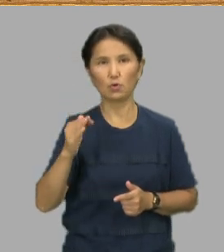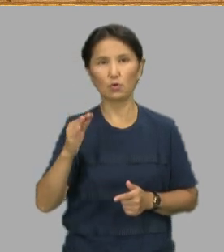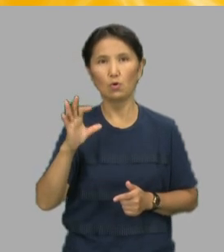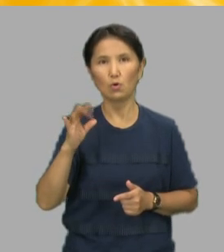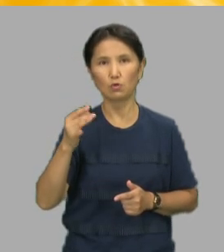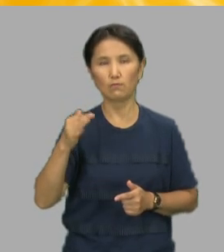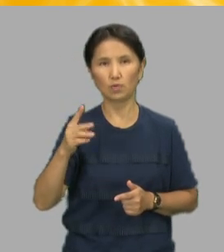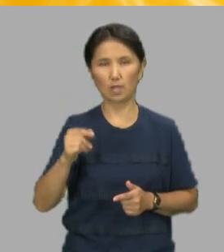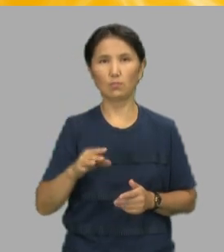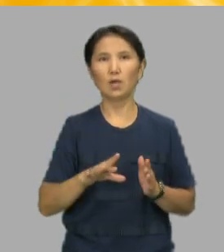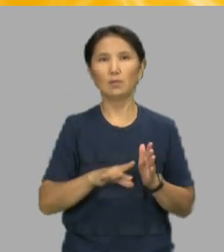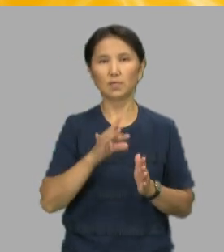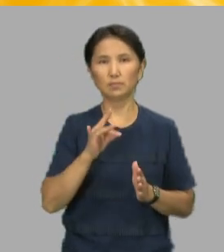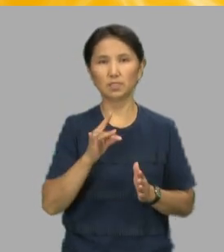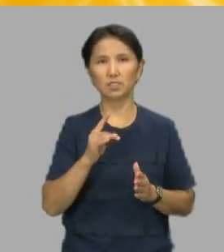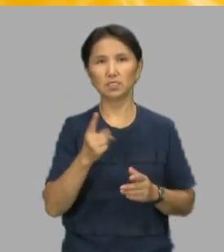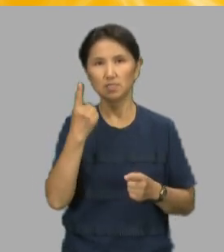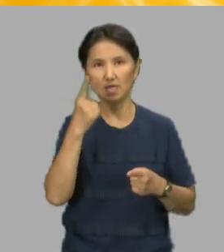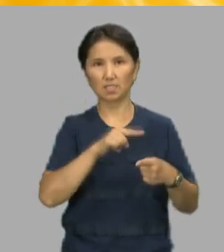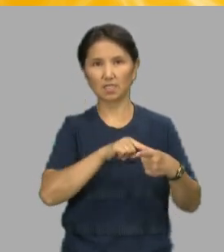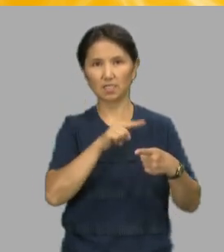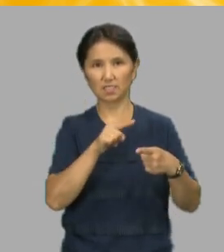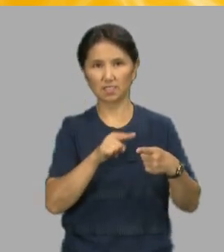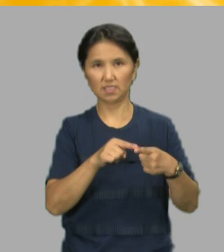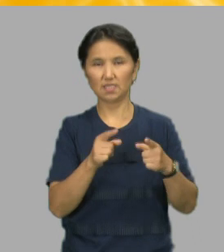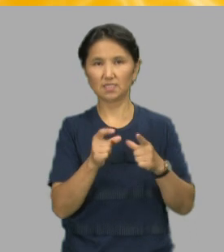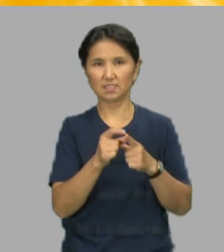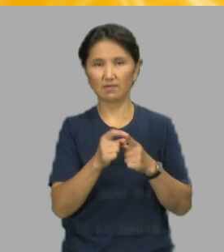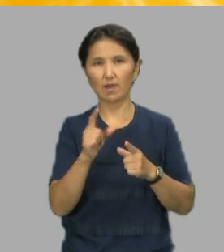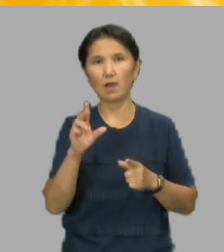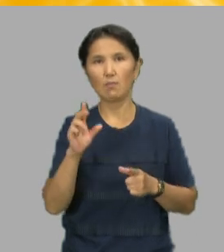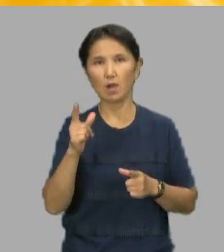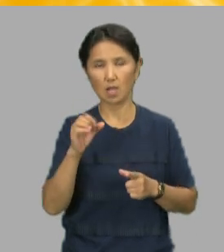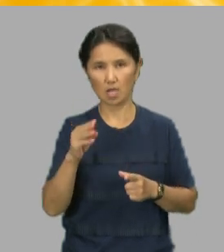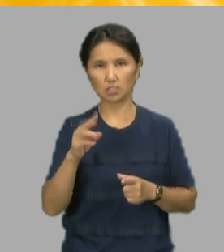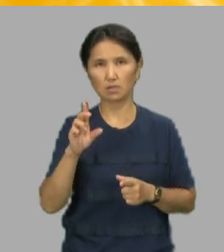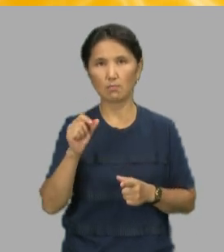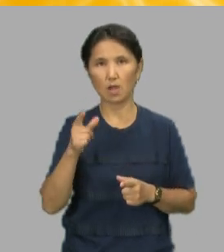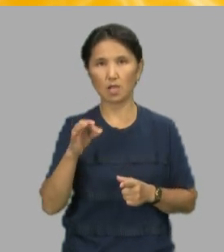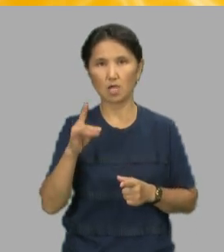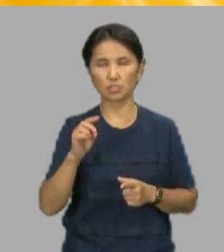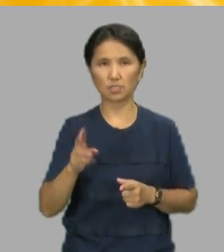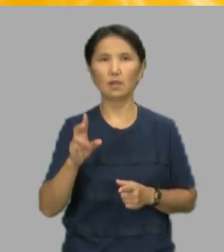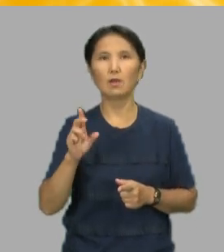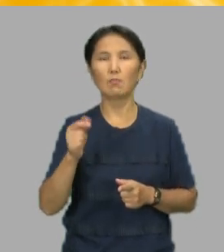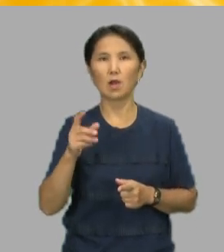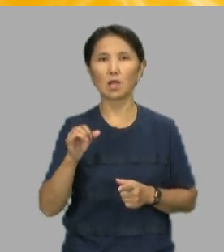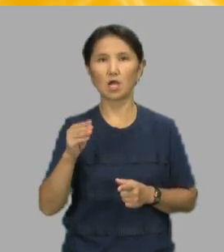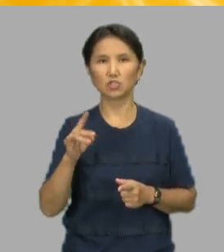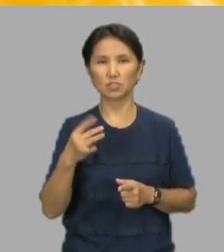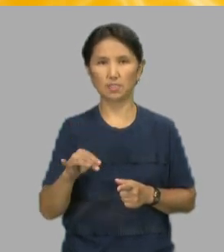орфограмму. Подберите однокоренные слова. Багаж,